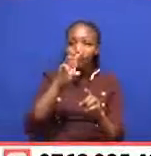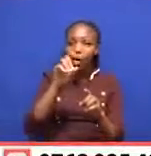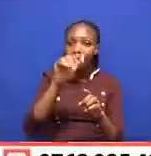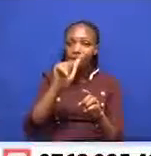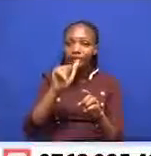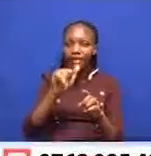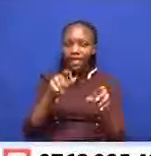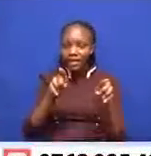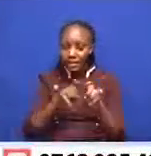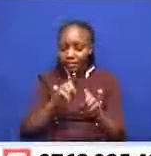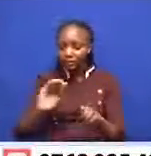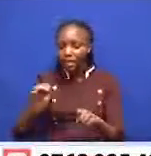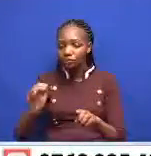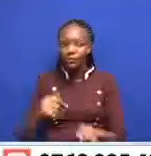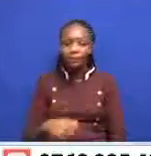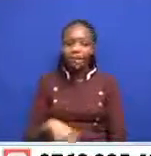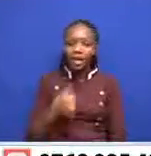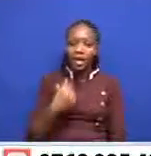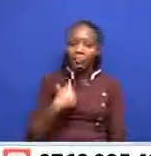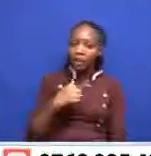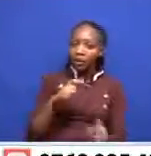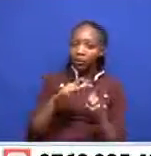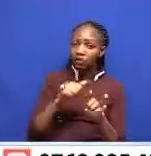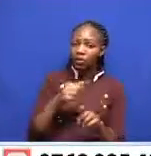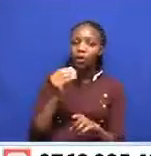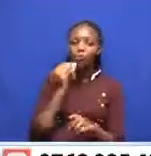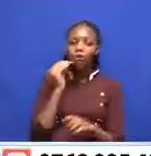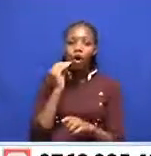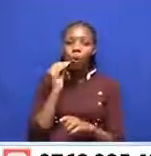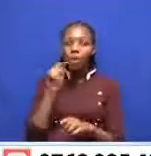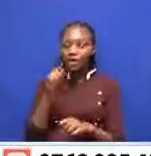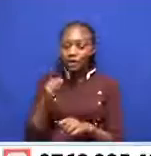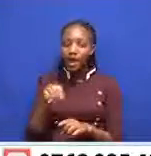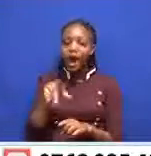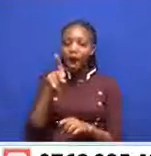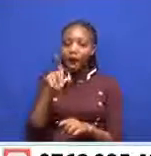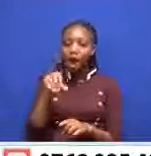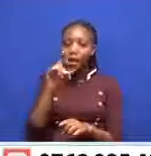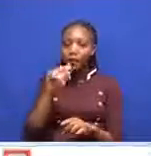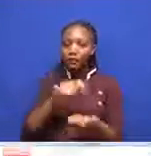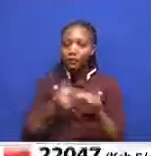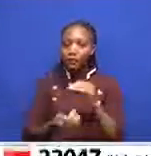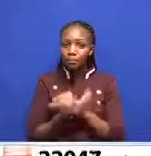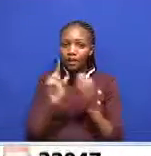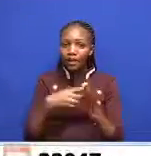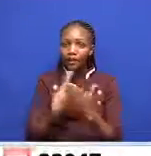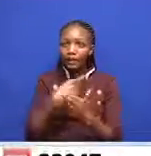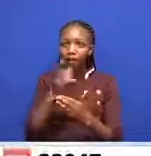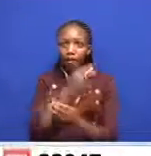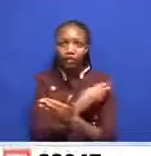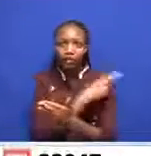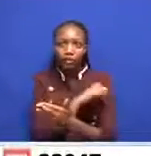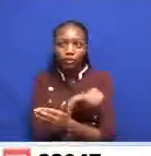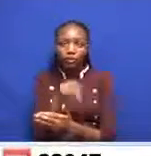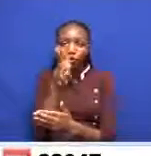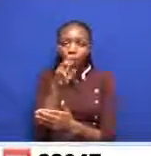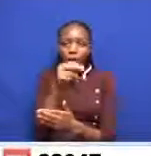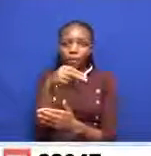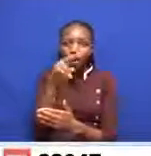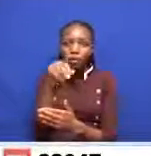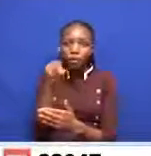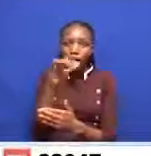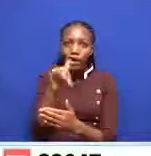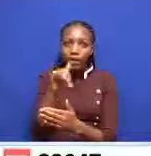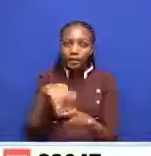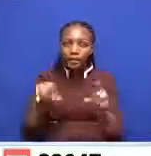County. Mimi nilitoka nyumbani hapa kwa la asubuhi nikaenda Makueni hospitali.